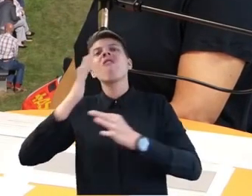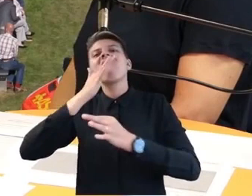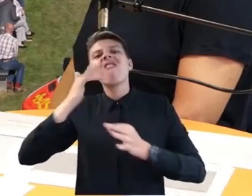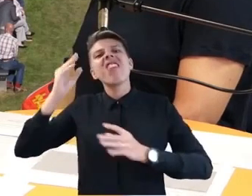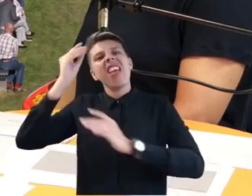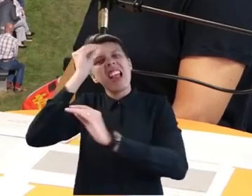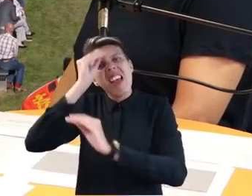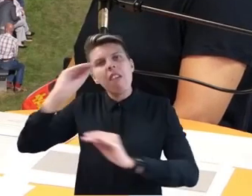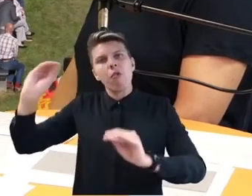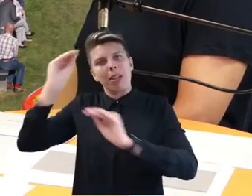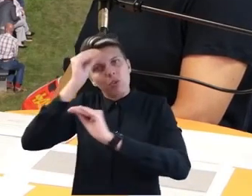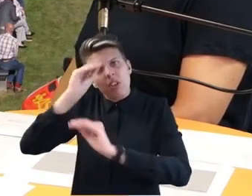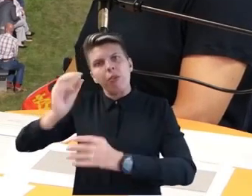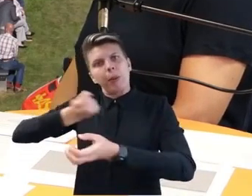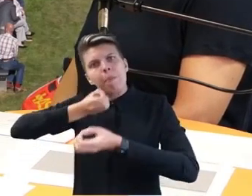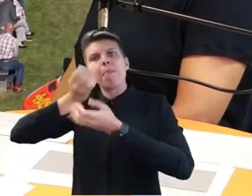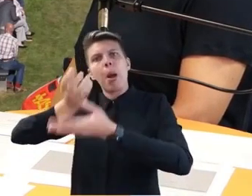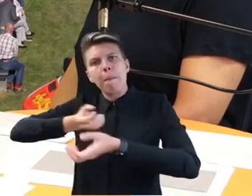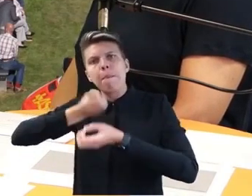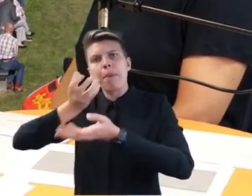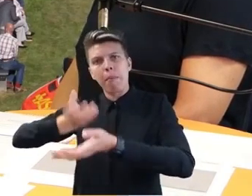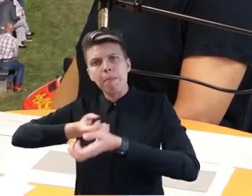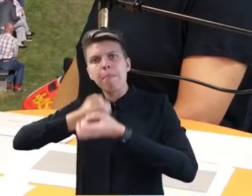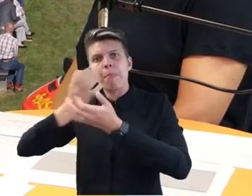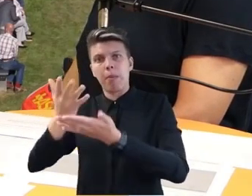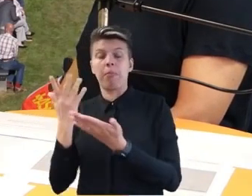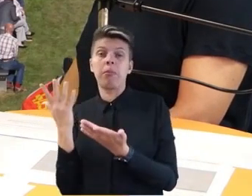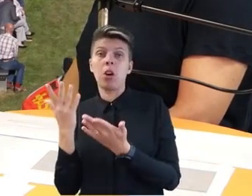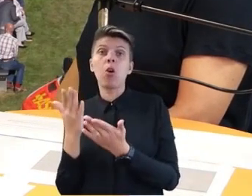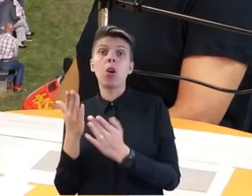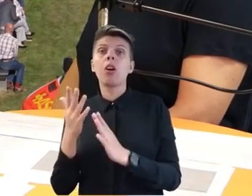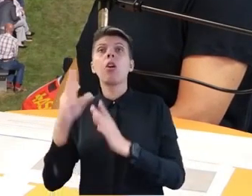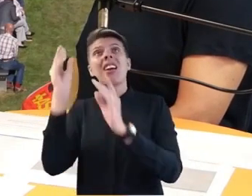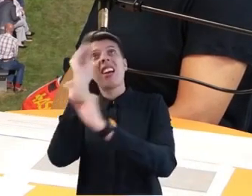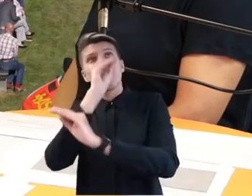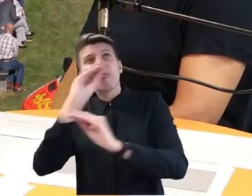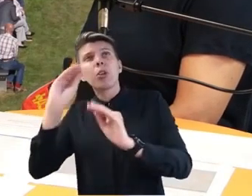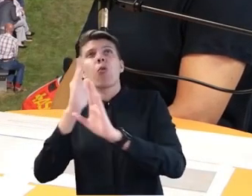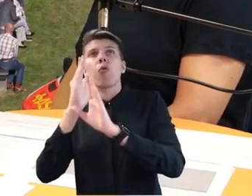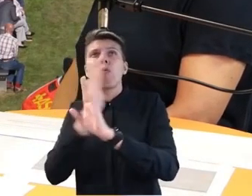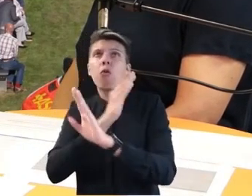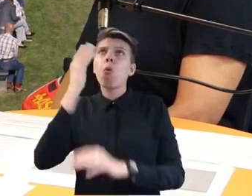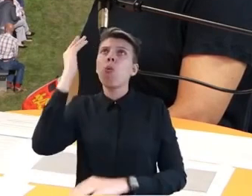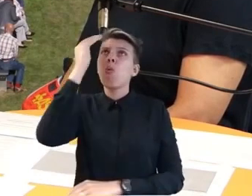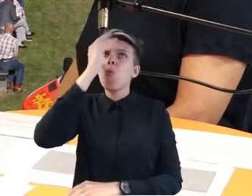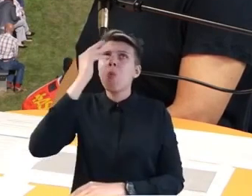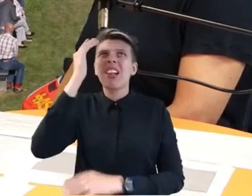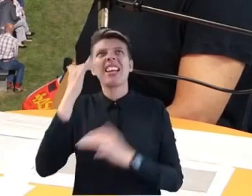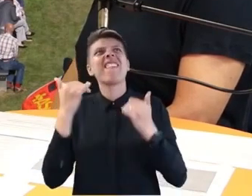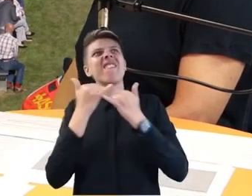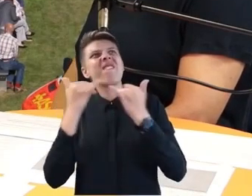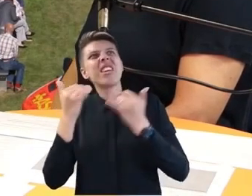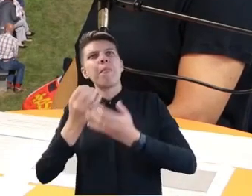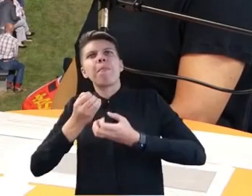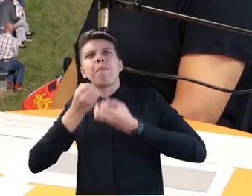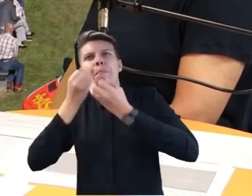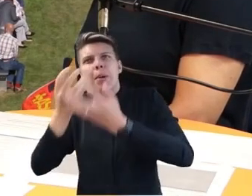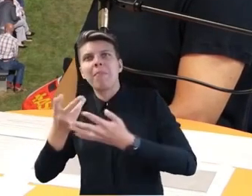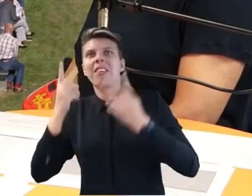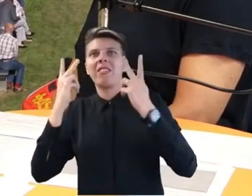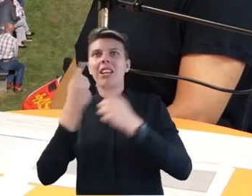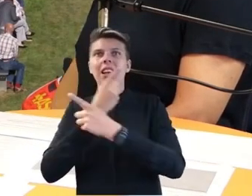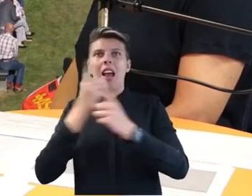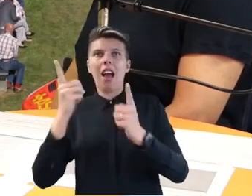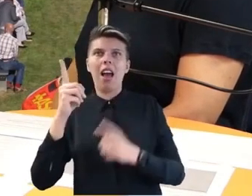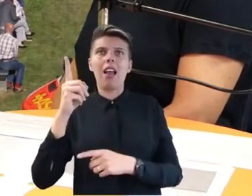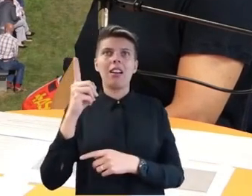mitzugeben die so aufzubereiten dass sie eben auch verständlich sind und glaubt das war auch heute morgen schon thema